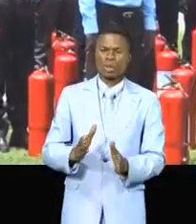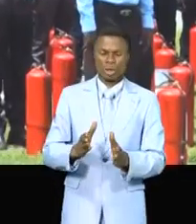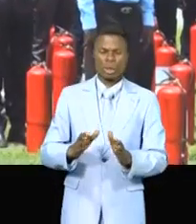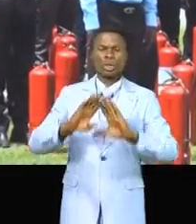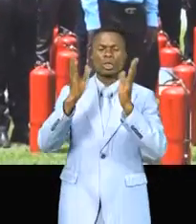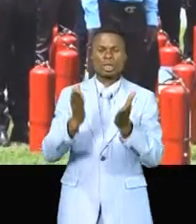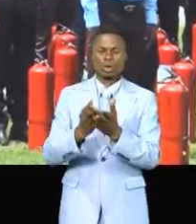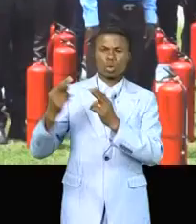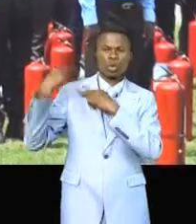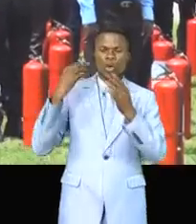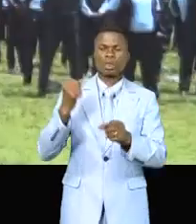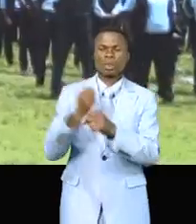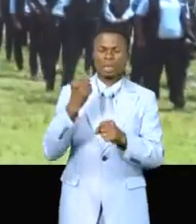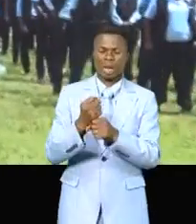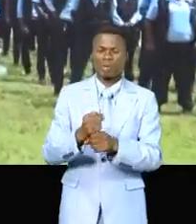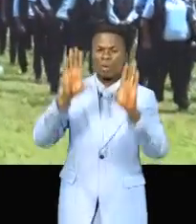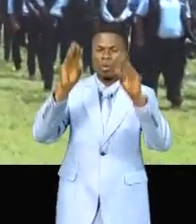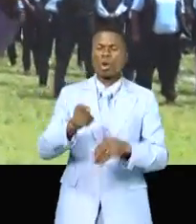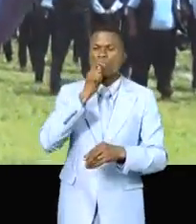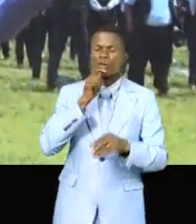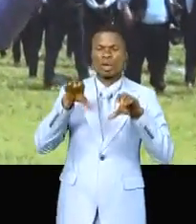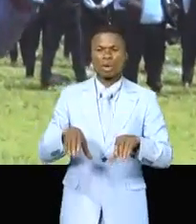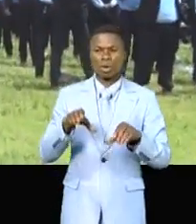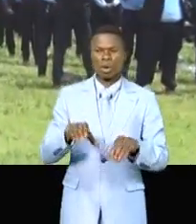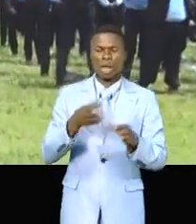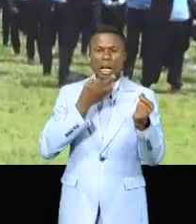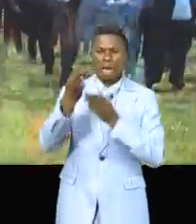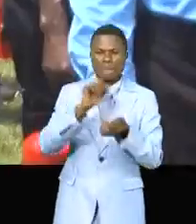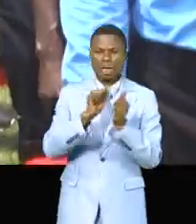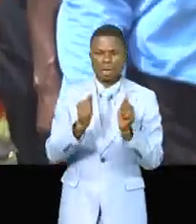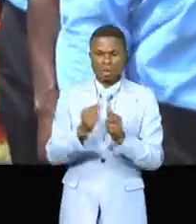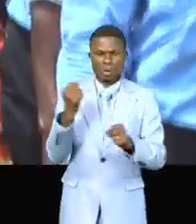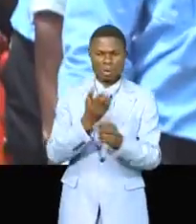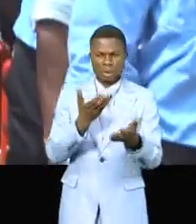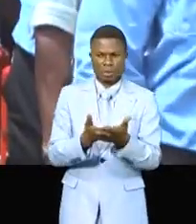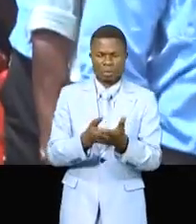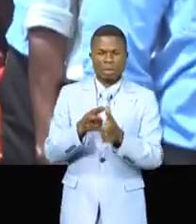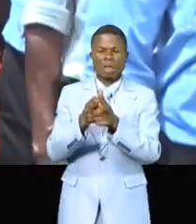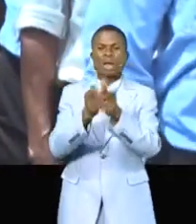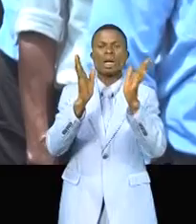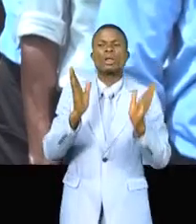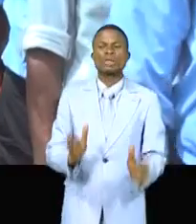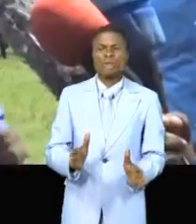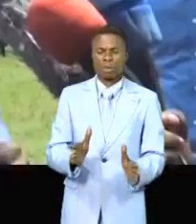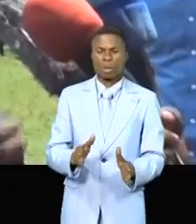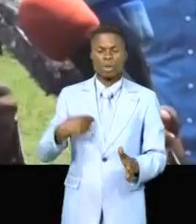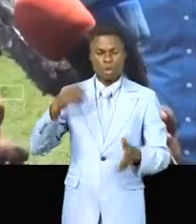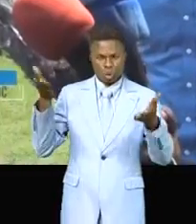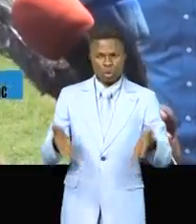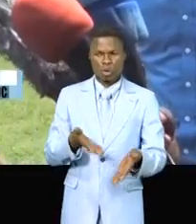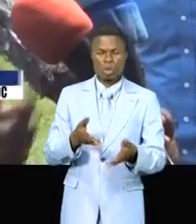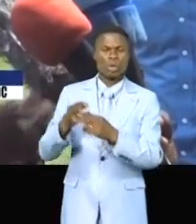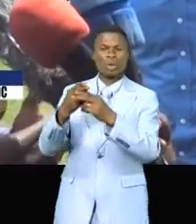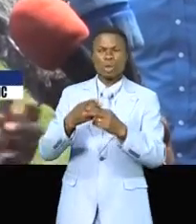République démocratique du Congo, Oscar Okitonjeko, revient sur la parade. Un sapeur-pompier, c'est un soldat du feu. Donc nous sommes là toujours pour